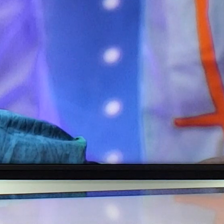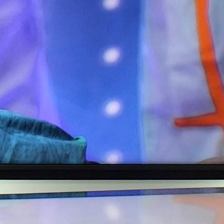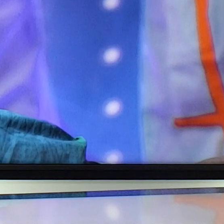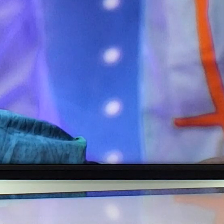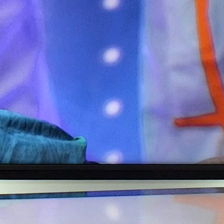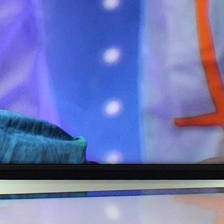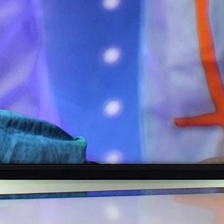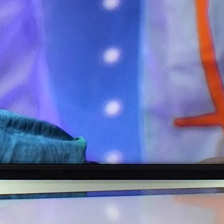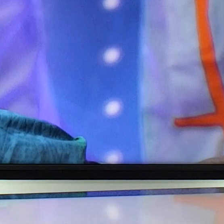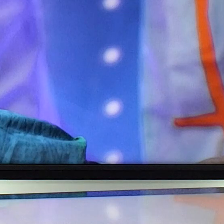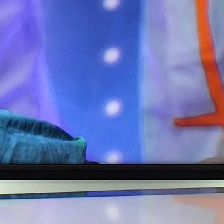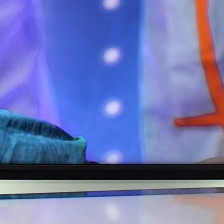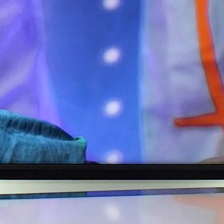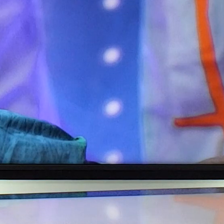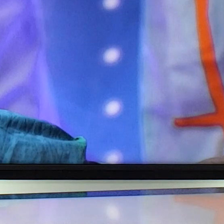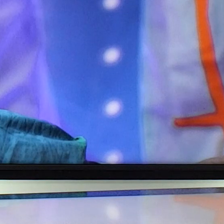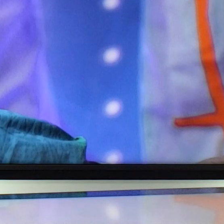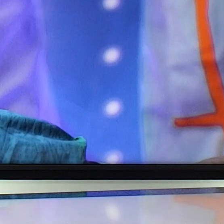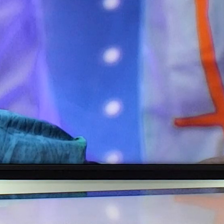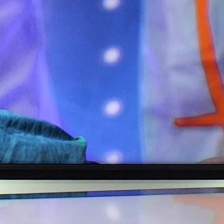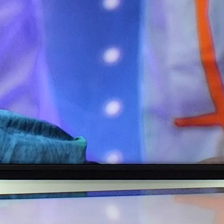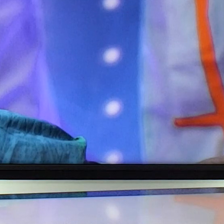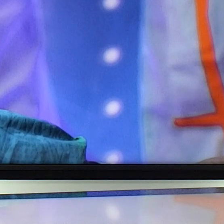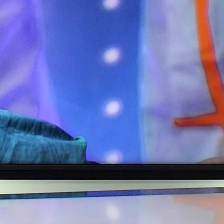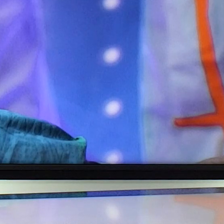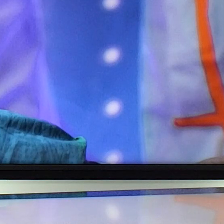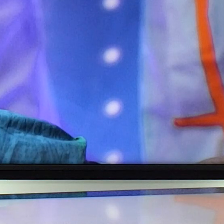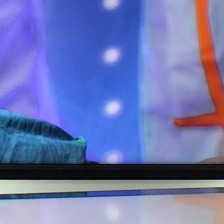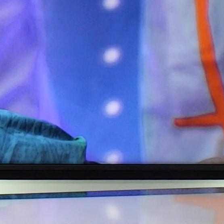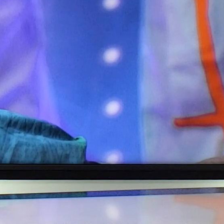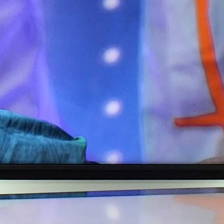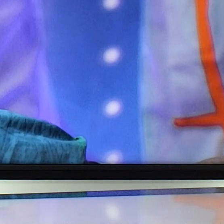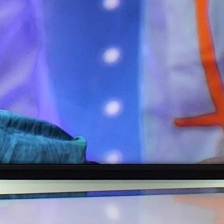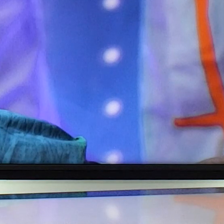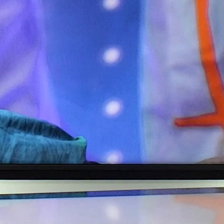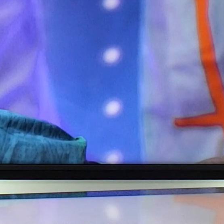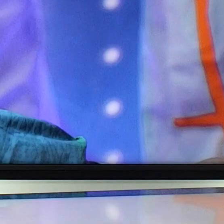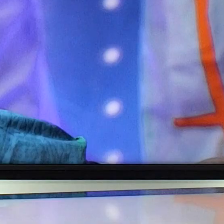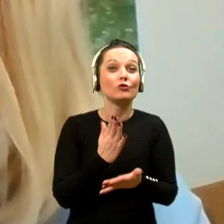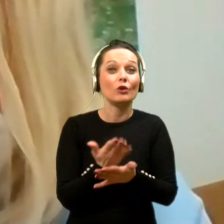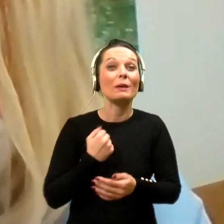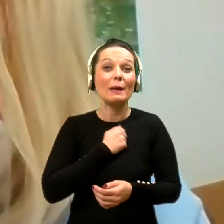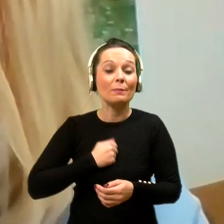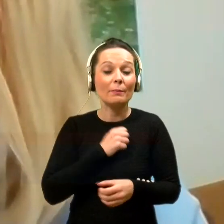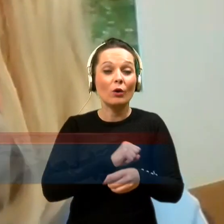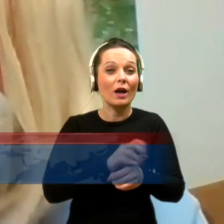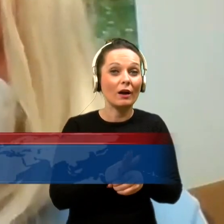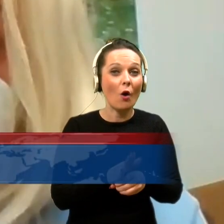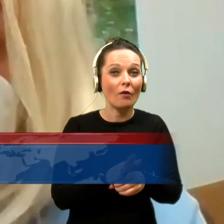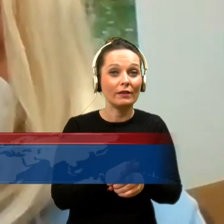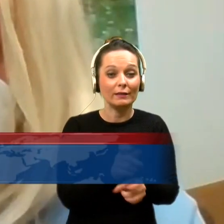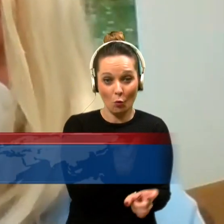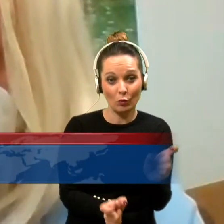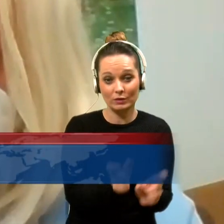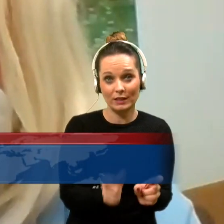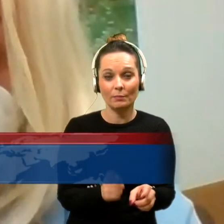preboleli, omogočajo obiske v varni sobi. S tem so začeli že 20. novembra. In vam lahko rečem, da je